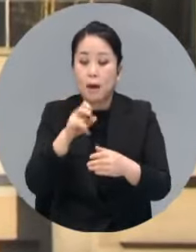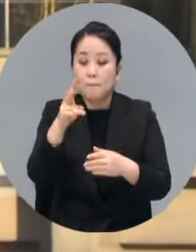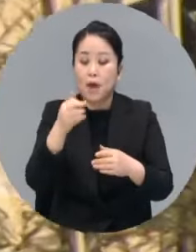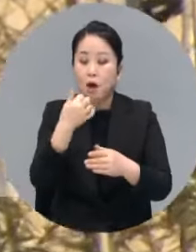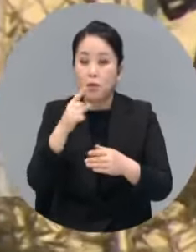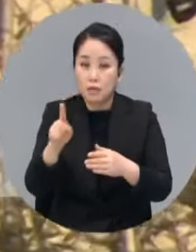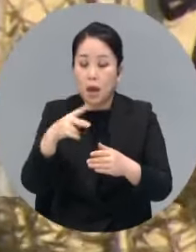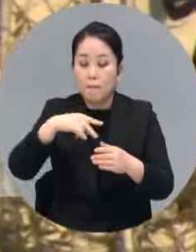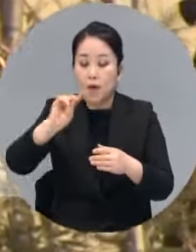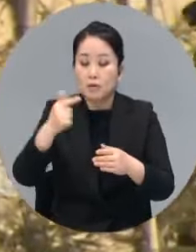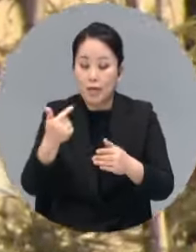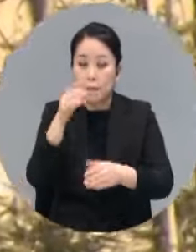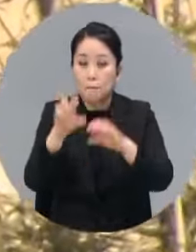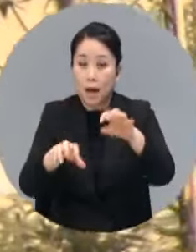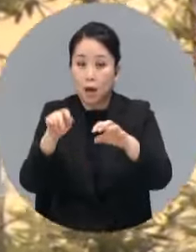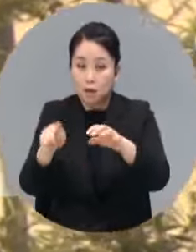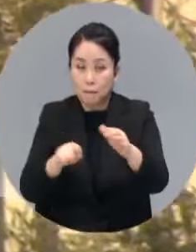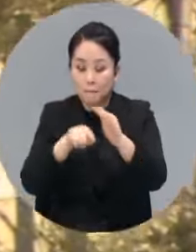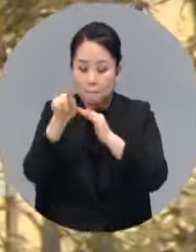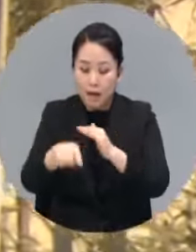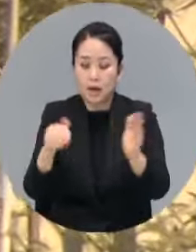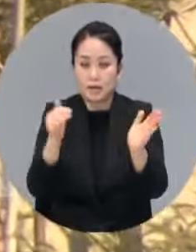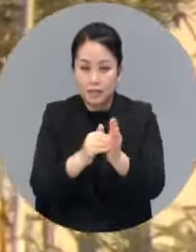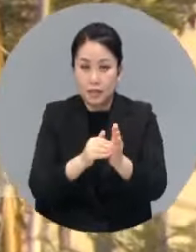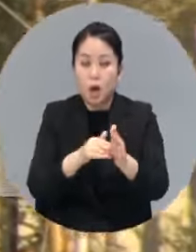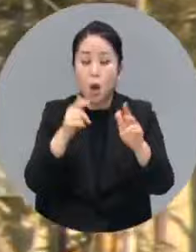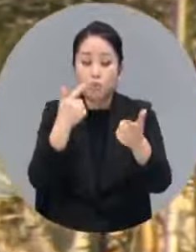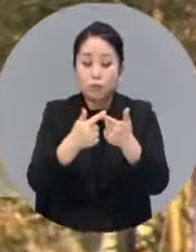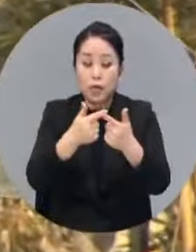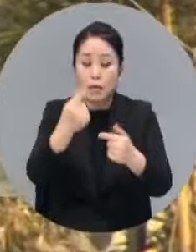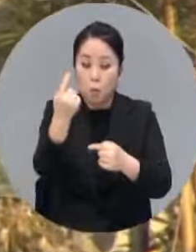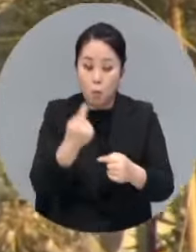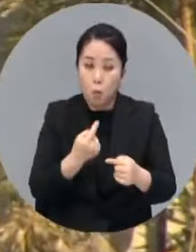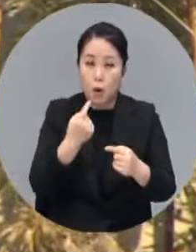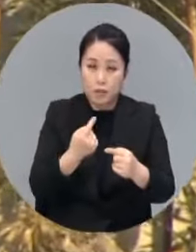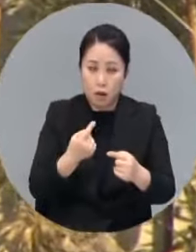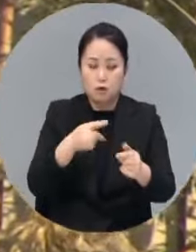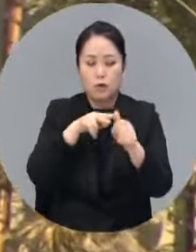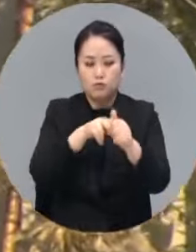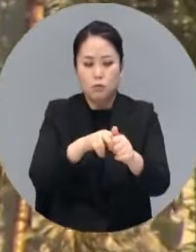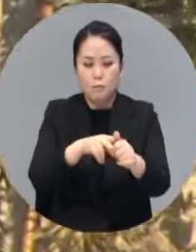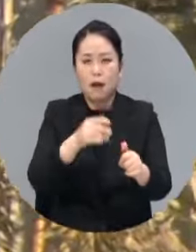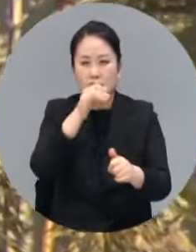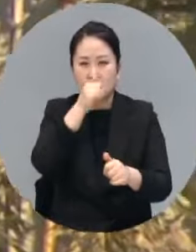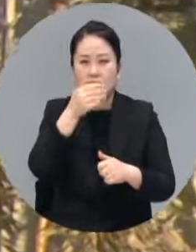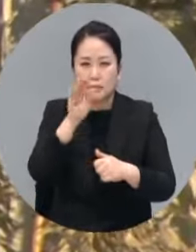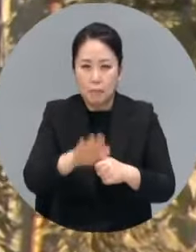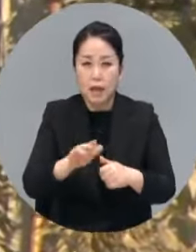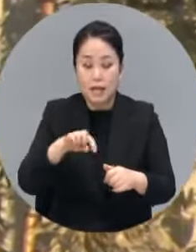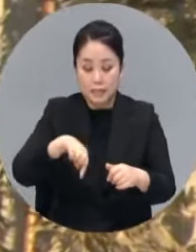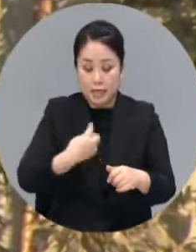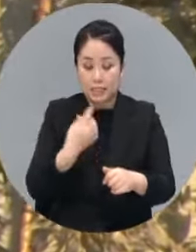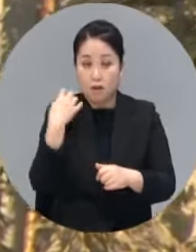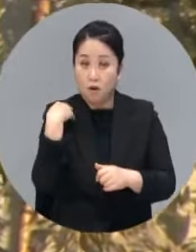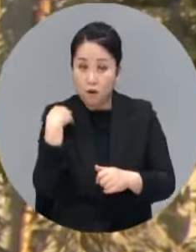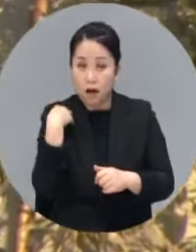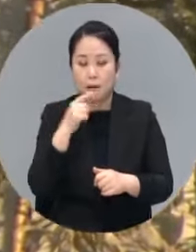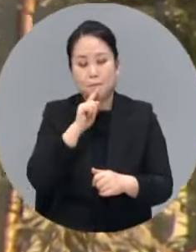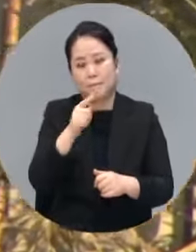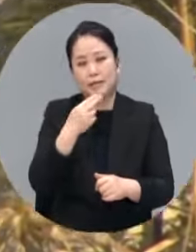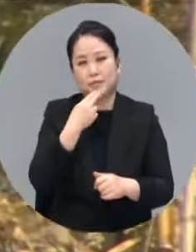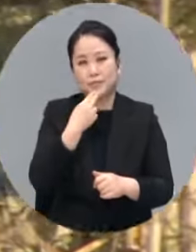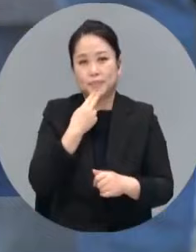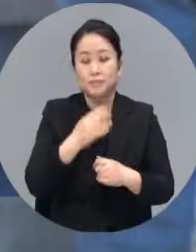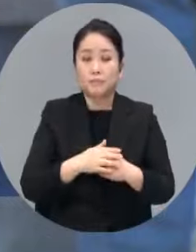등을 고려해 부산 출마 가능성이 제기되기도 했지만 자신의 역할에 대해서는 말을 아꼈습니다. 제 고향이